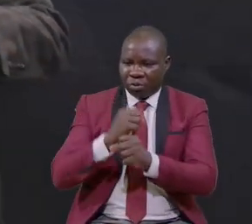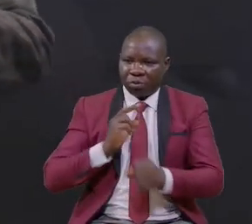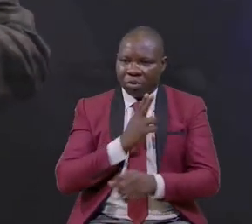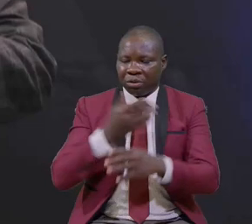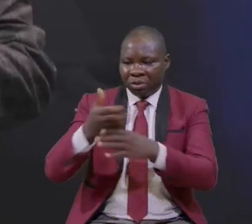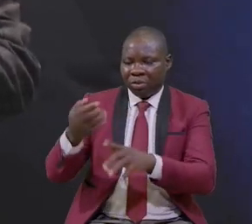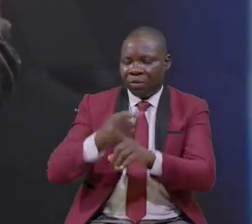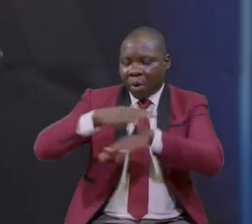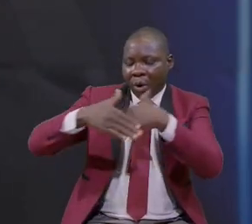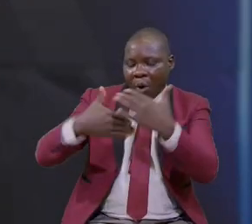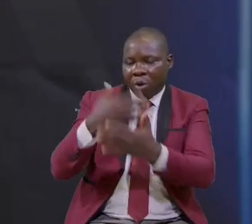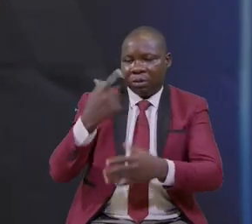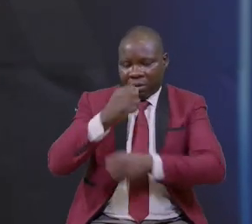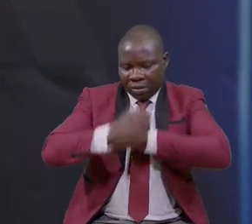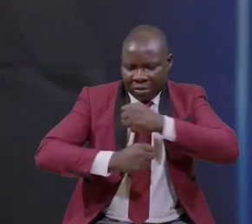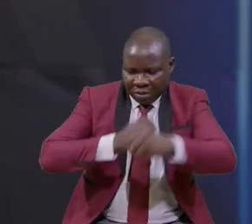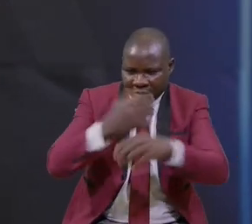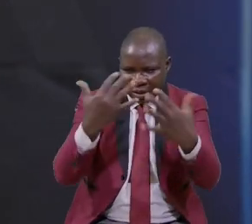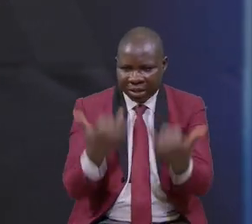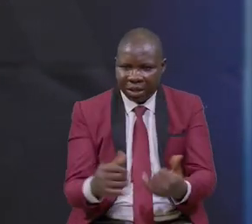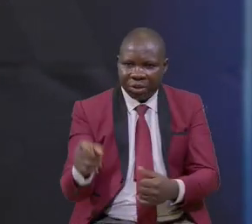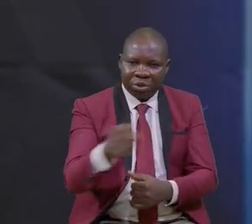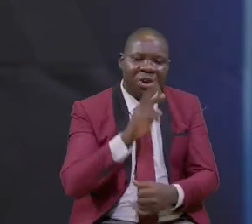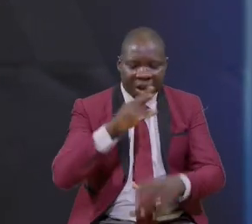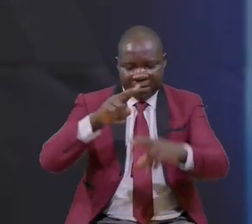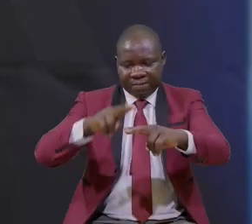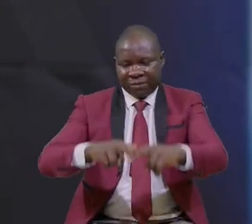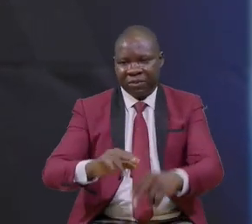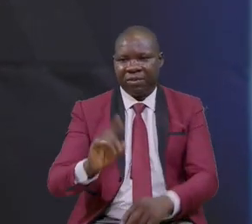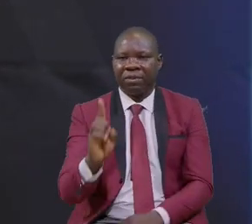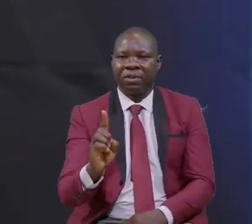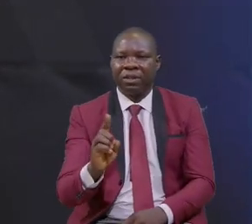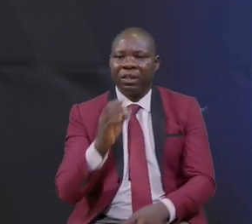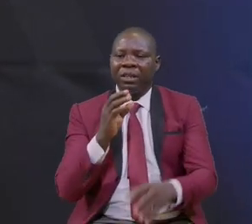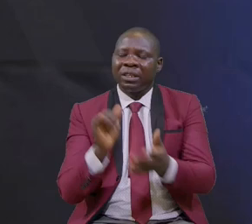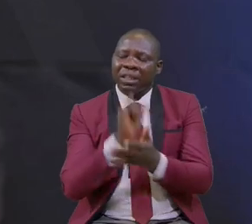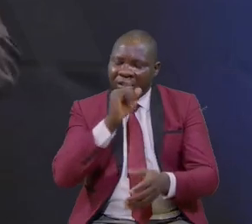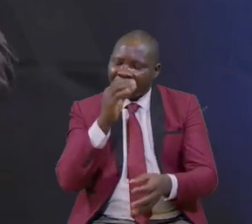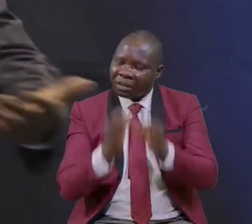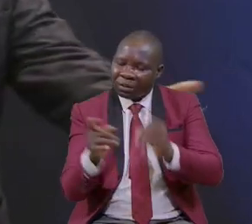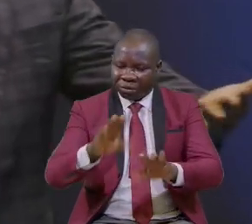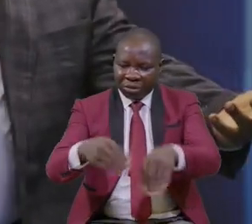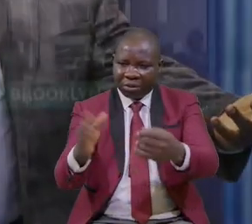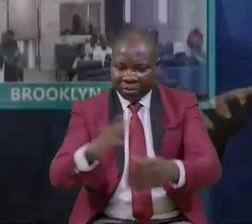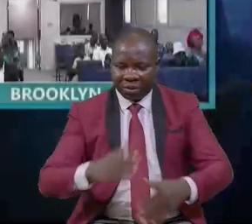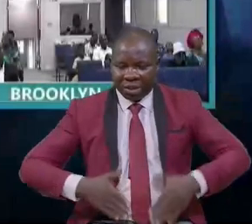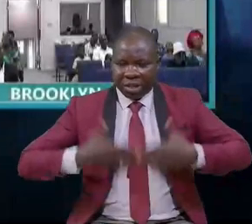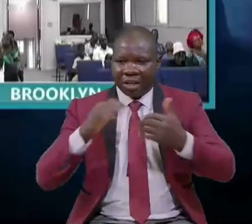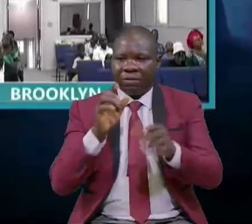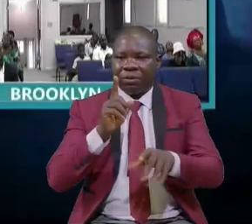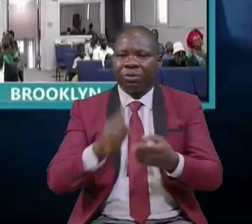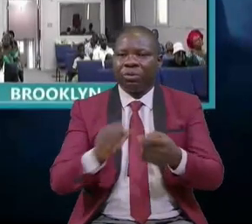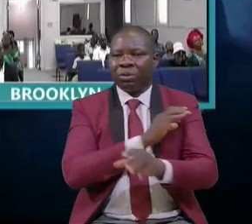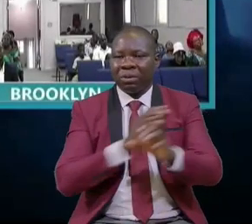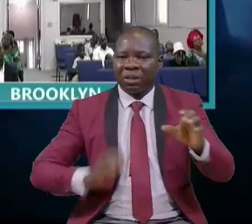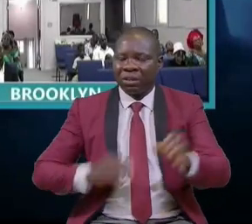les souffrances. Maintenant, tu es assis. Si tu donnes ta vie à Christ, ça dit,